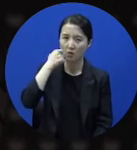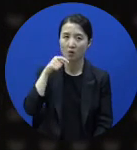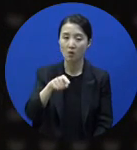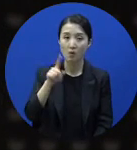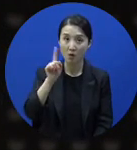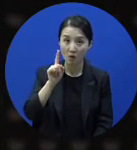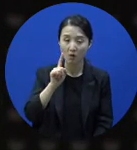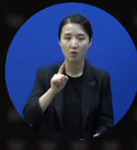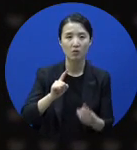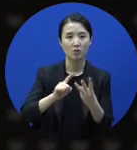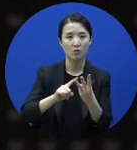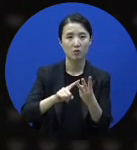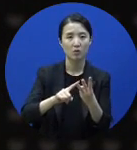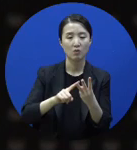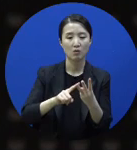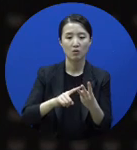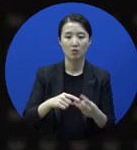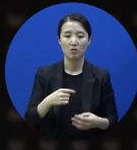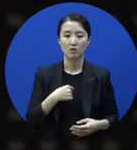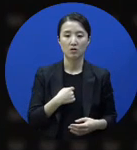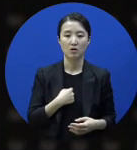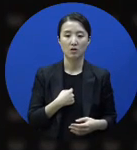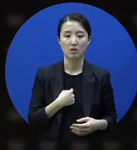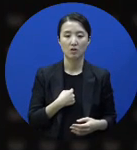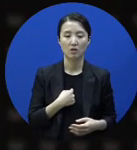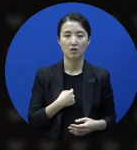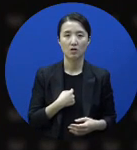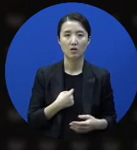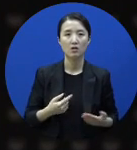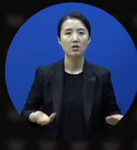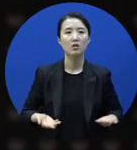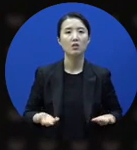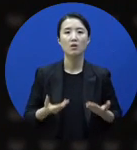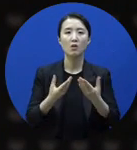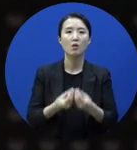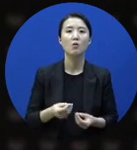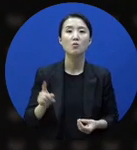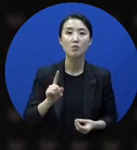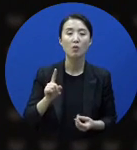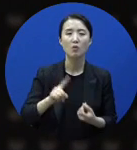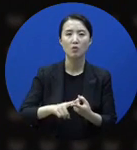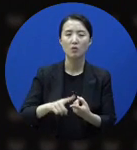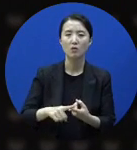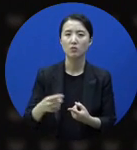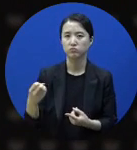이제 찾아오셨는데 본인이 하고 있는 역할에 대해 저한테 설명을 좀 드리는데 잘 모르겠어요.